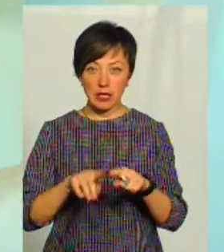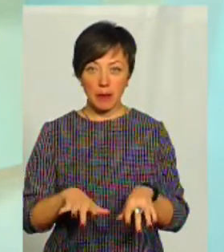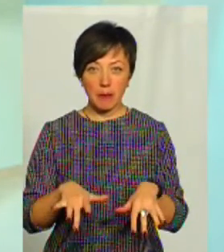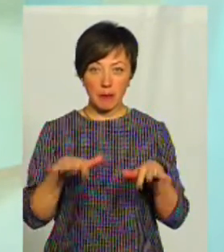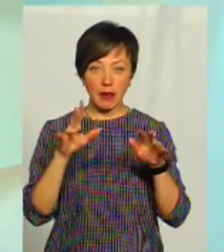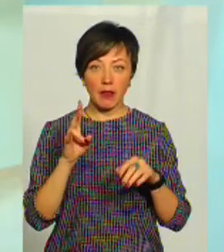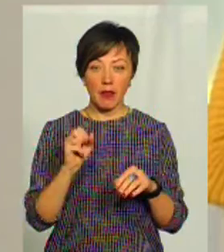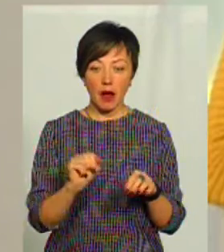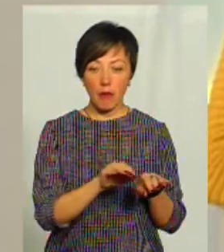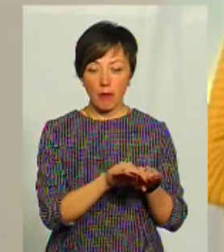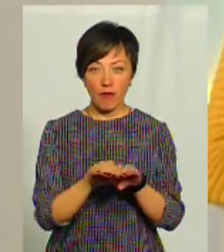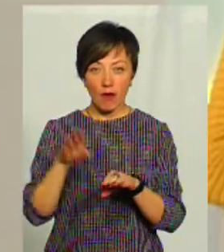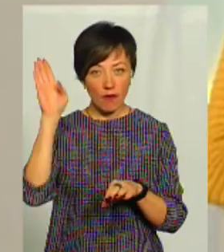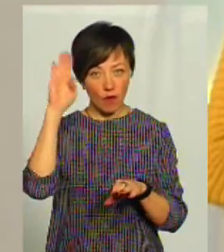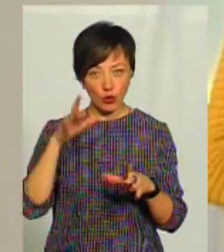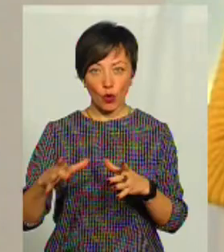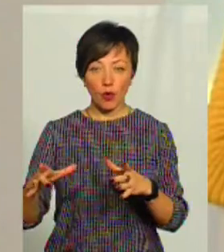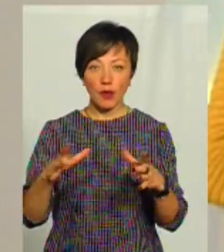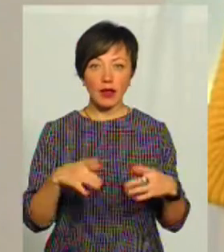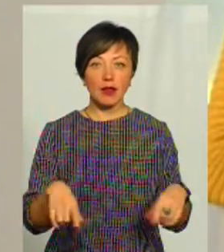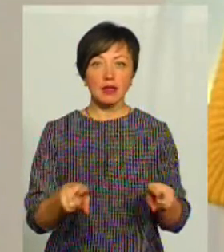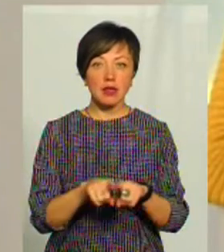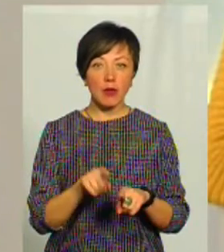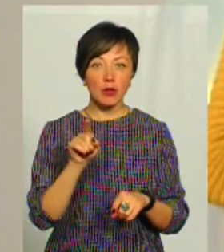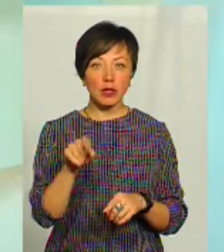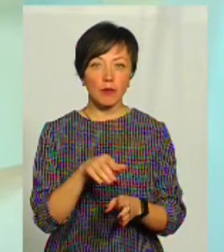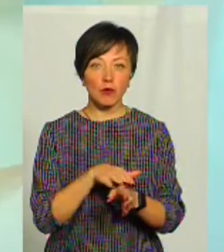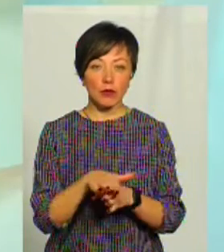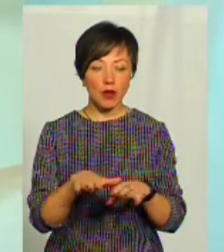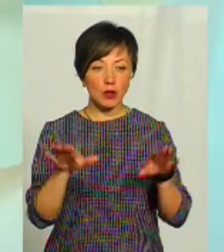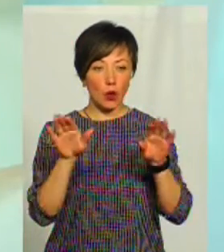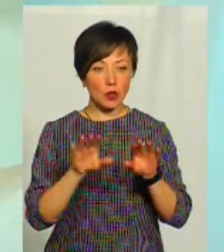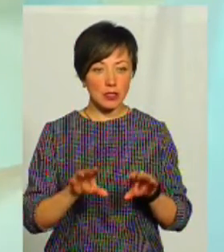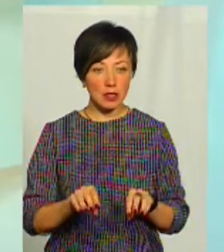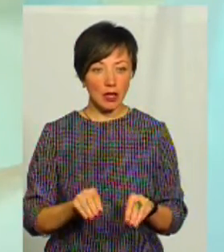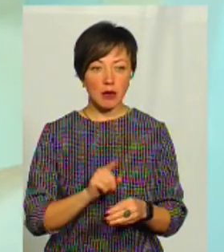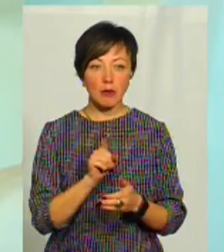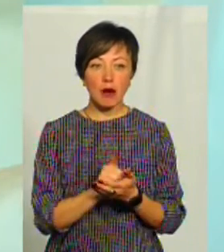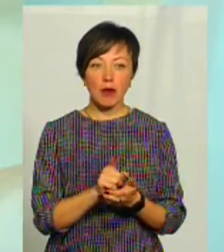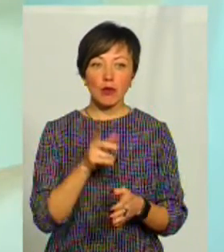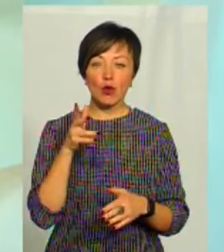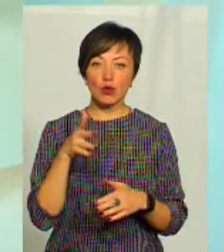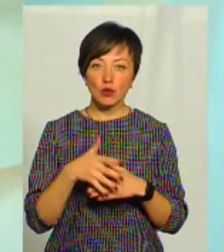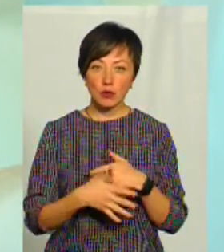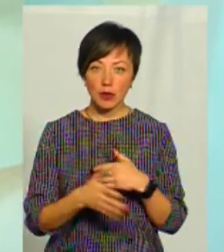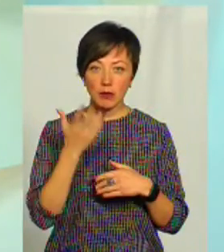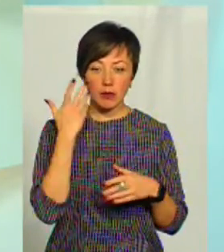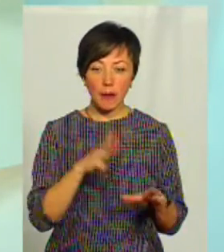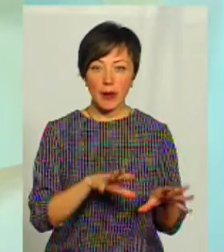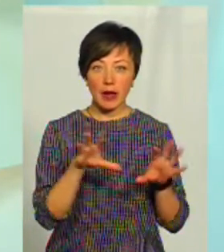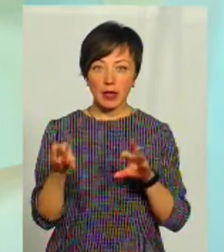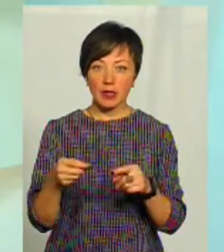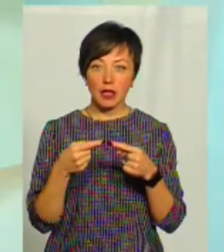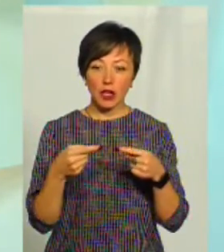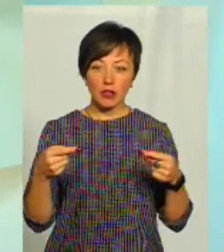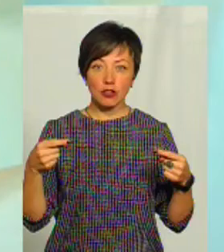на поверхню водного об'єкту, то так само там відбувається осідання. І маємо розуміти, що при перенесенні по